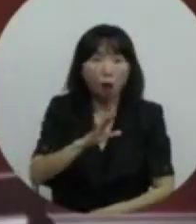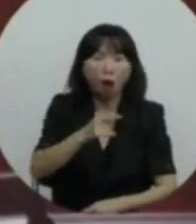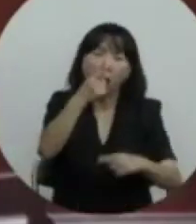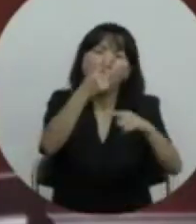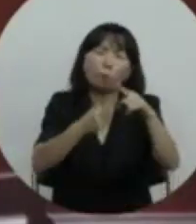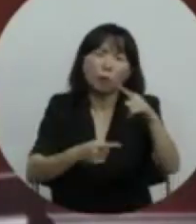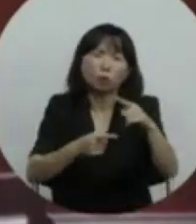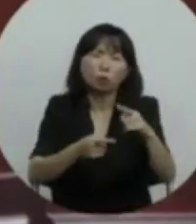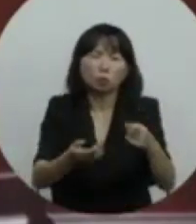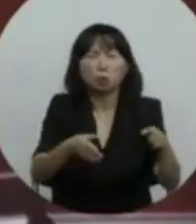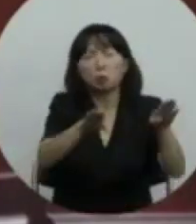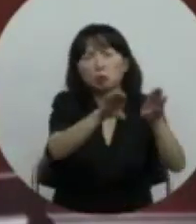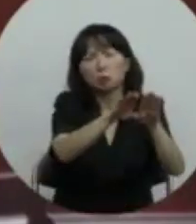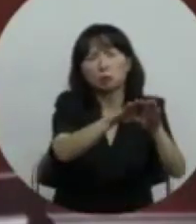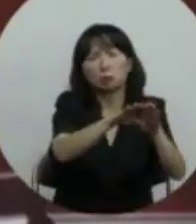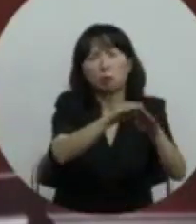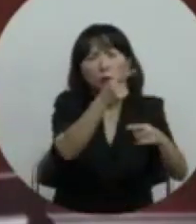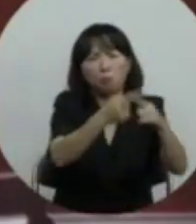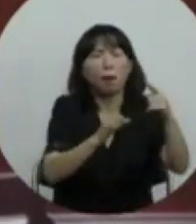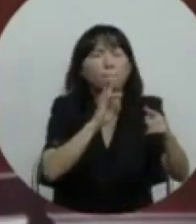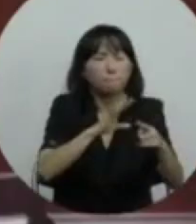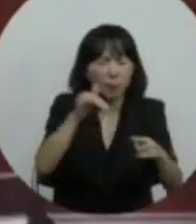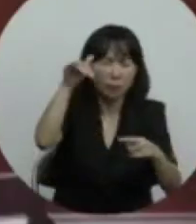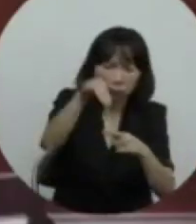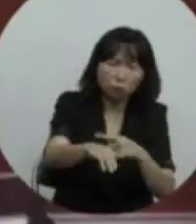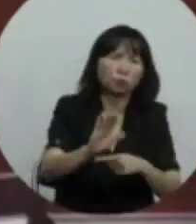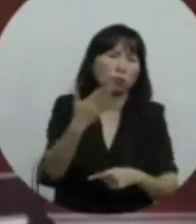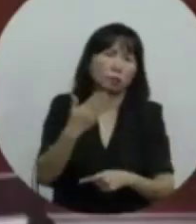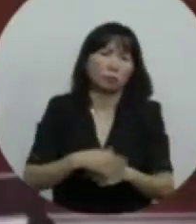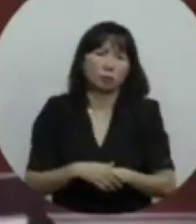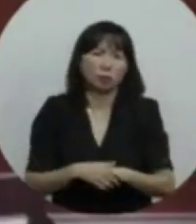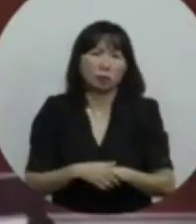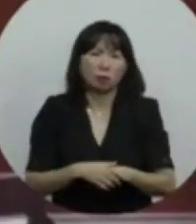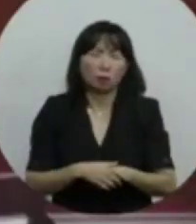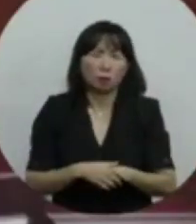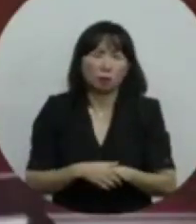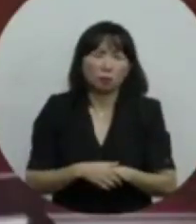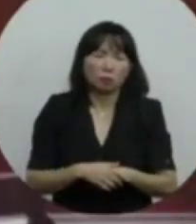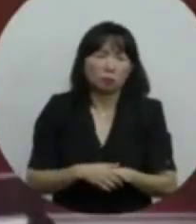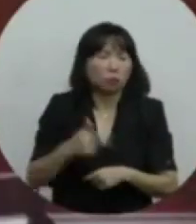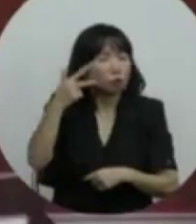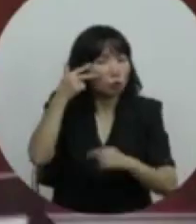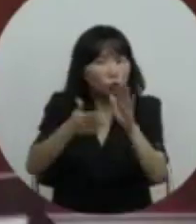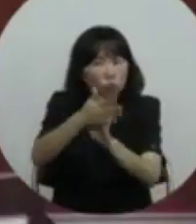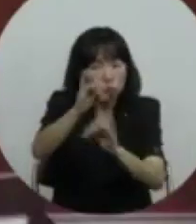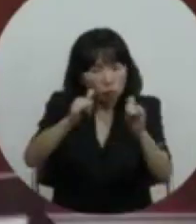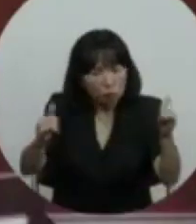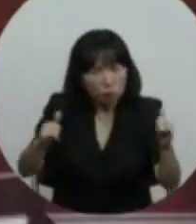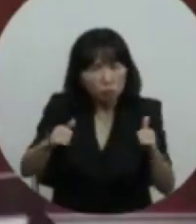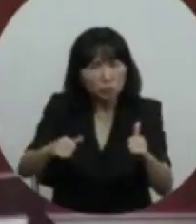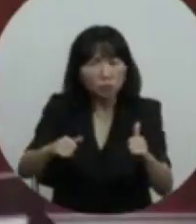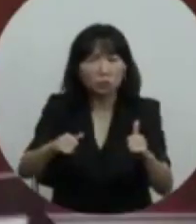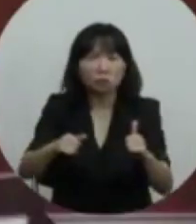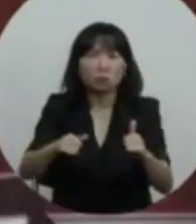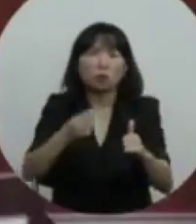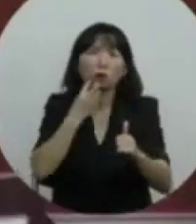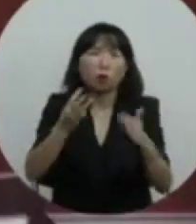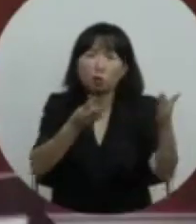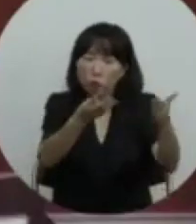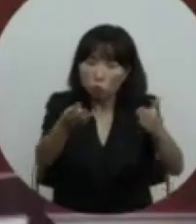반쪽의 시설로 추락해야 합니까? 홀대받고 있는 여주 시민은